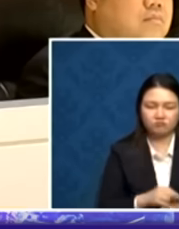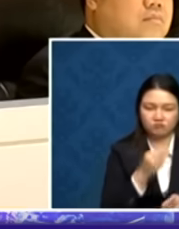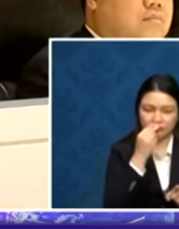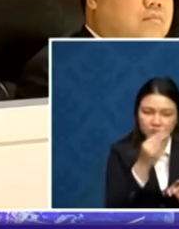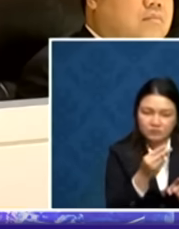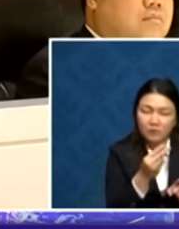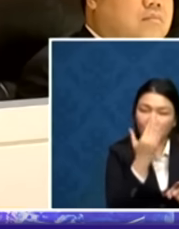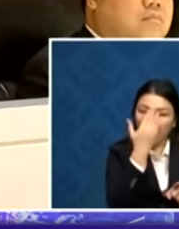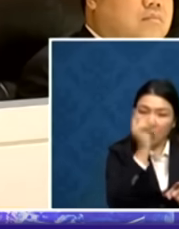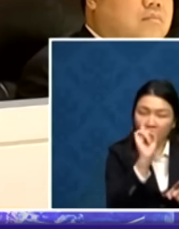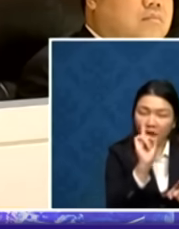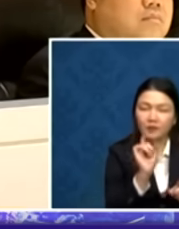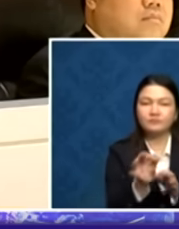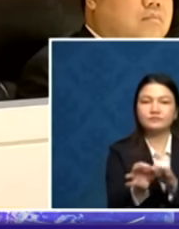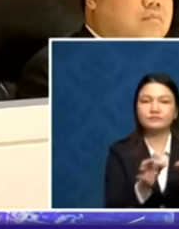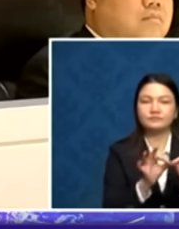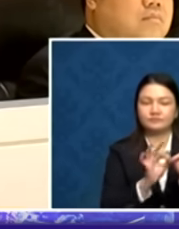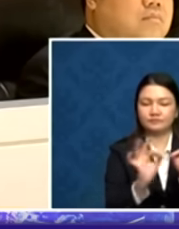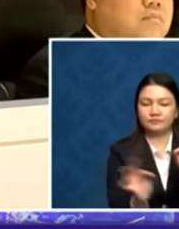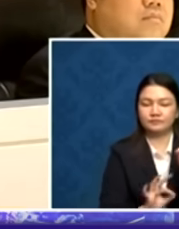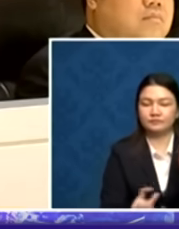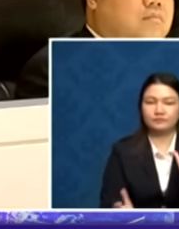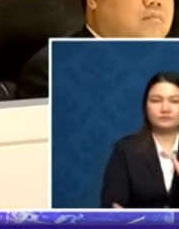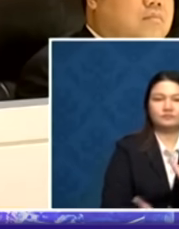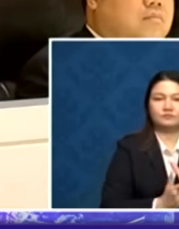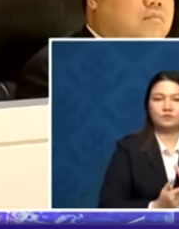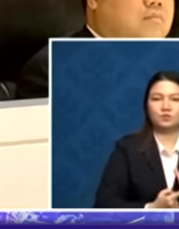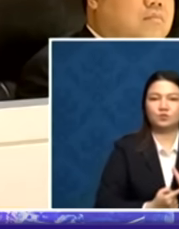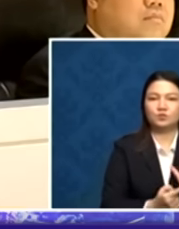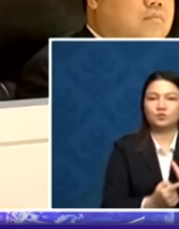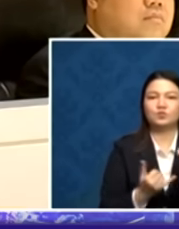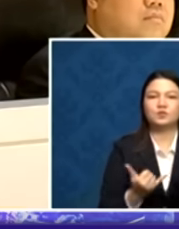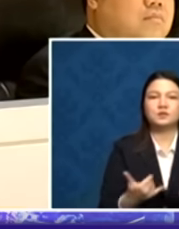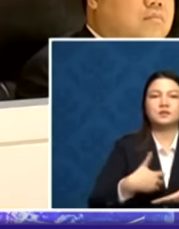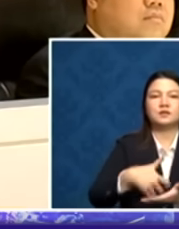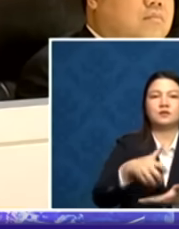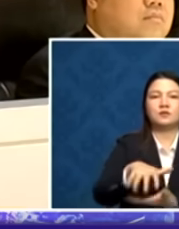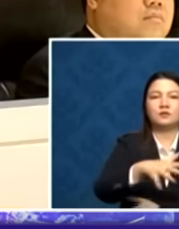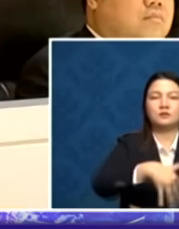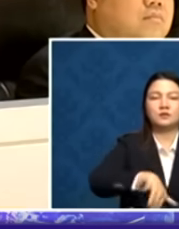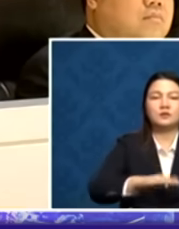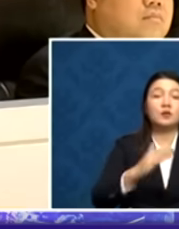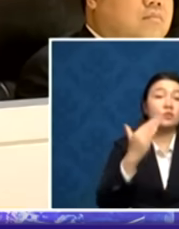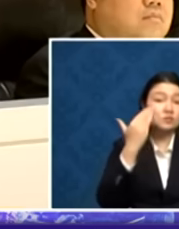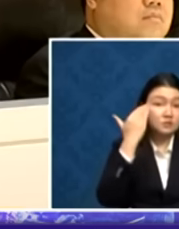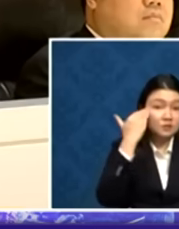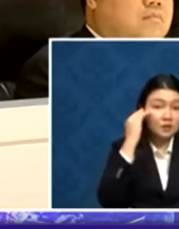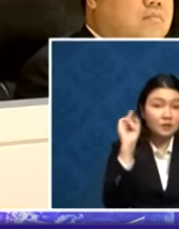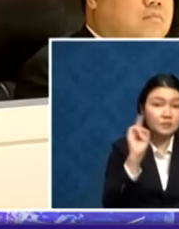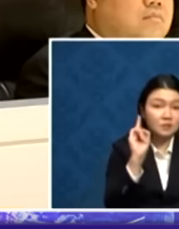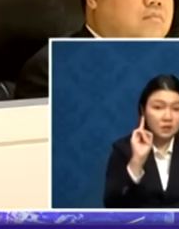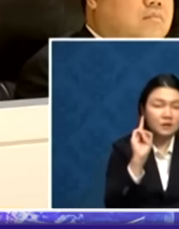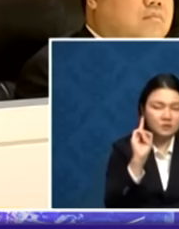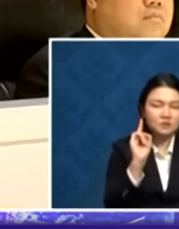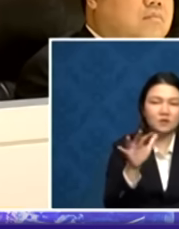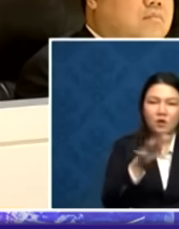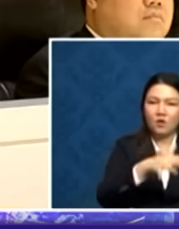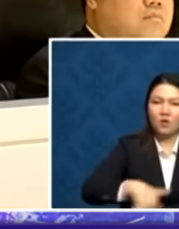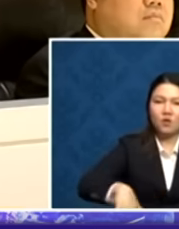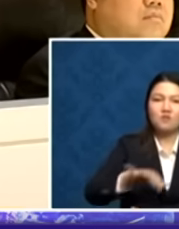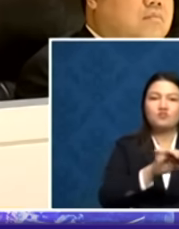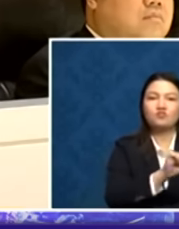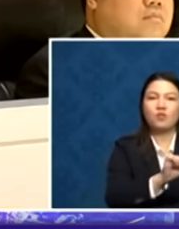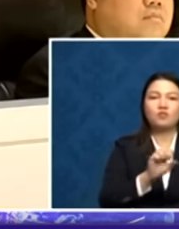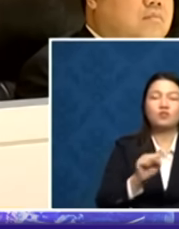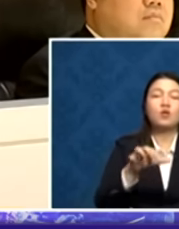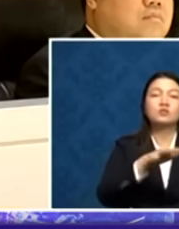150,000 ล้านบาทเท่านั้นอีกประมาณ 260,000 ล้านบาทเป็นดอกเบี้ย